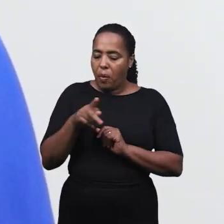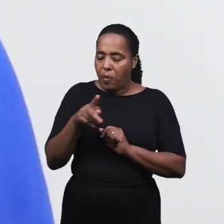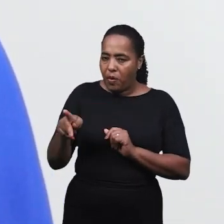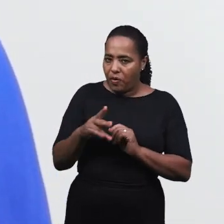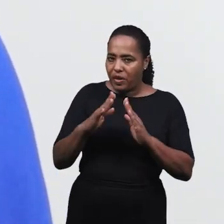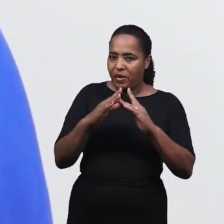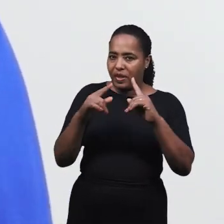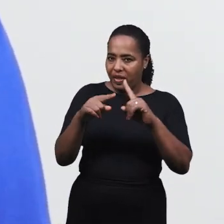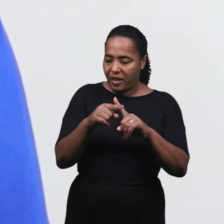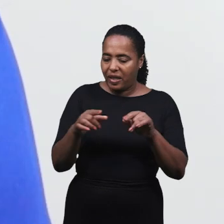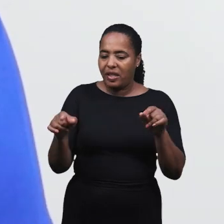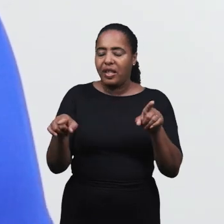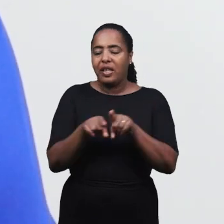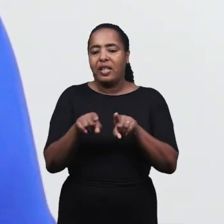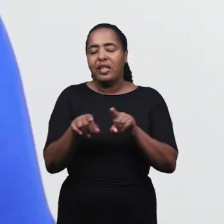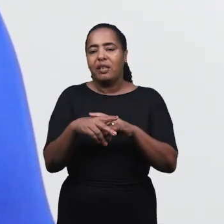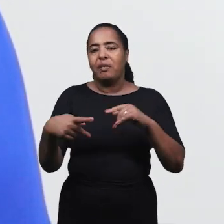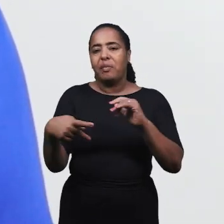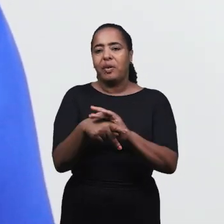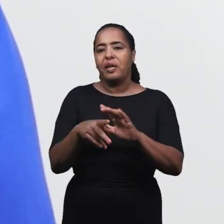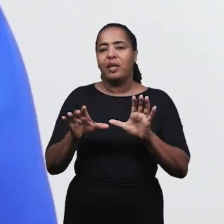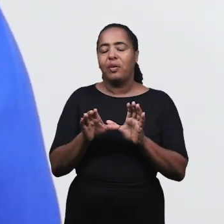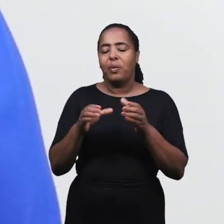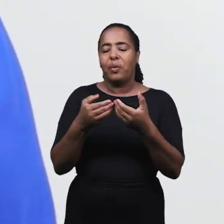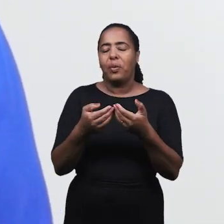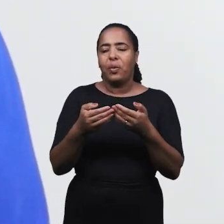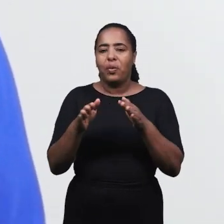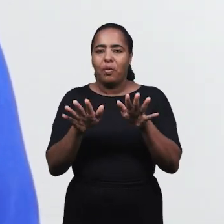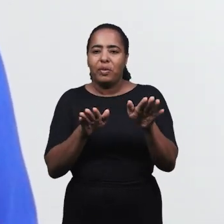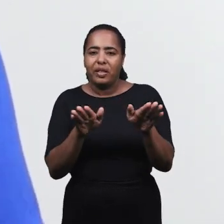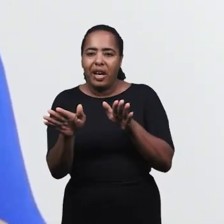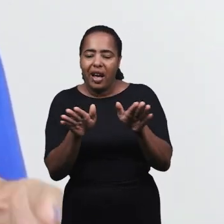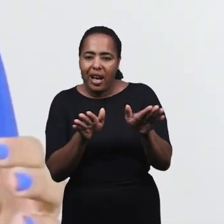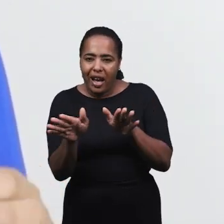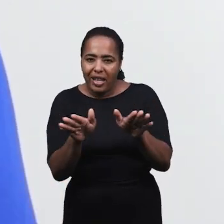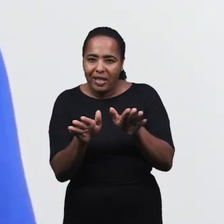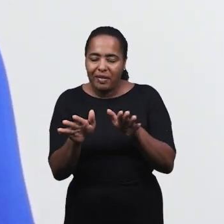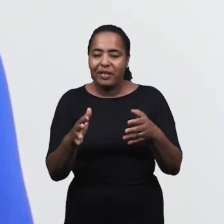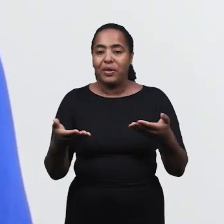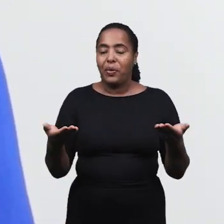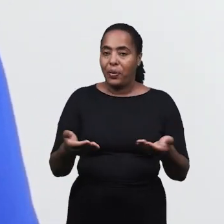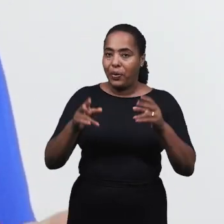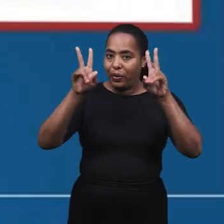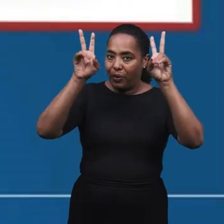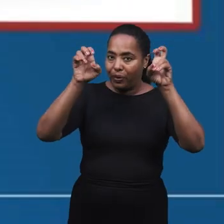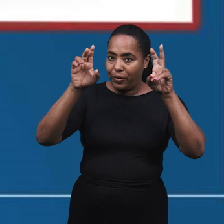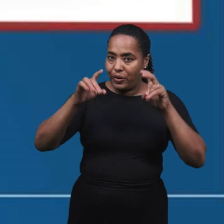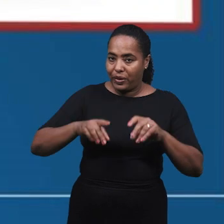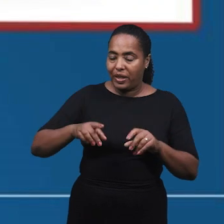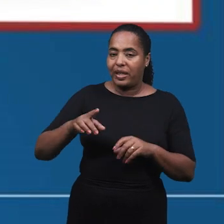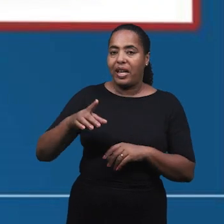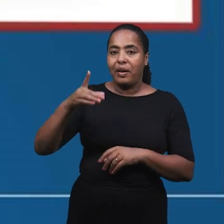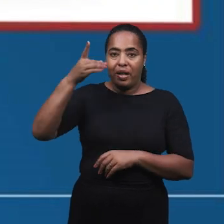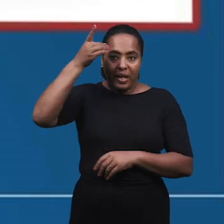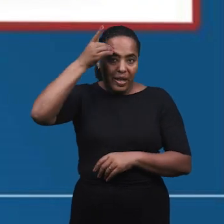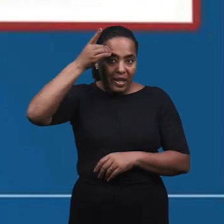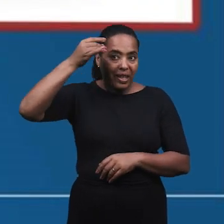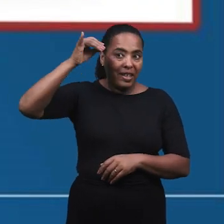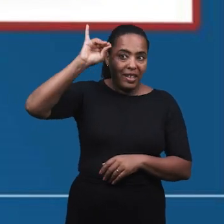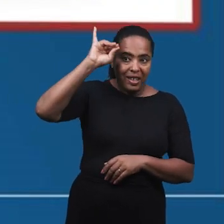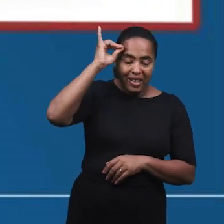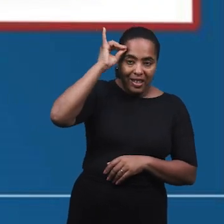professeur de cette église et aussi je fais partie de l'équipe d'accessibilité. Aujourd'hui, notre thématique porte sur les